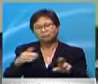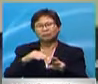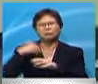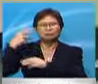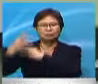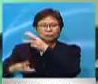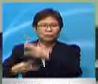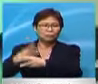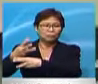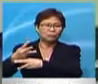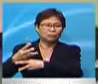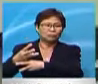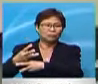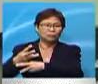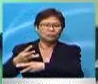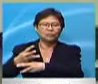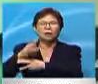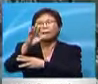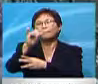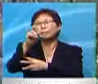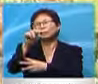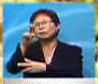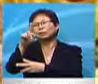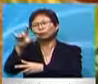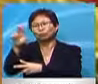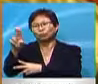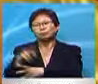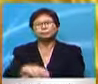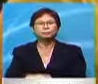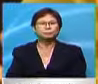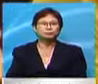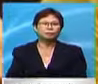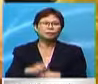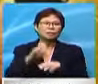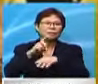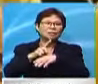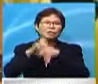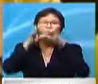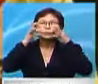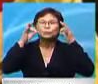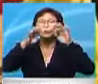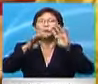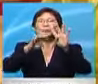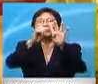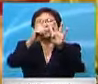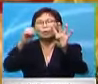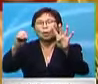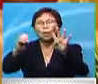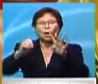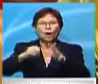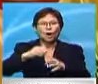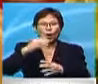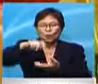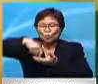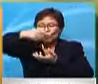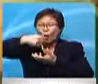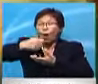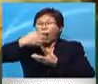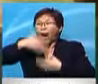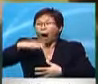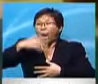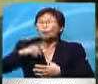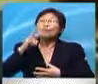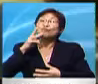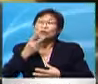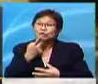warisan kebudayaan dan sejarah y Bintulu bawaris di Kuching pula 400 pek bubur pedas vegetarian disediakan